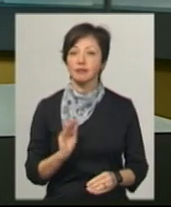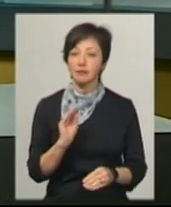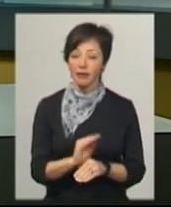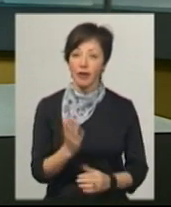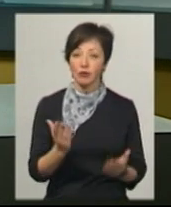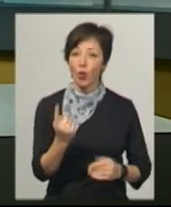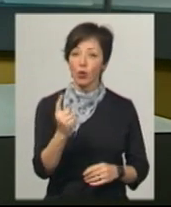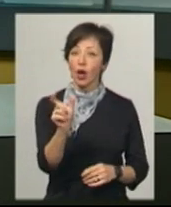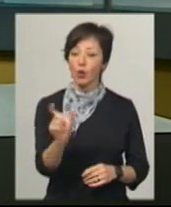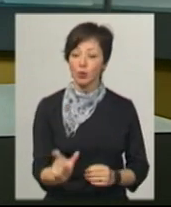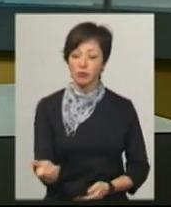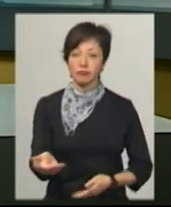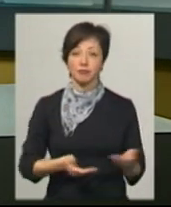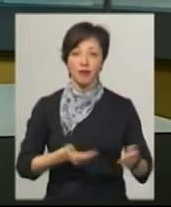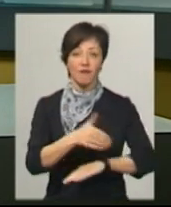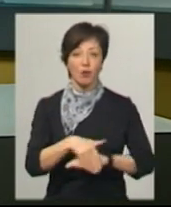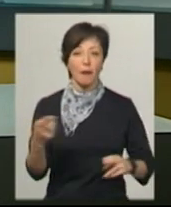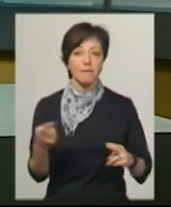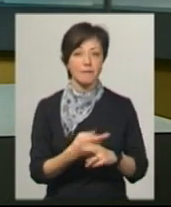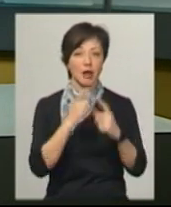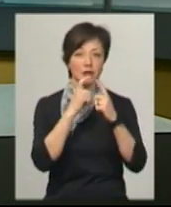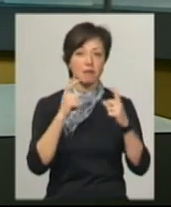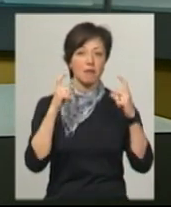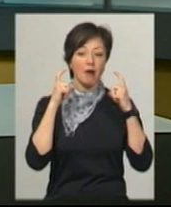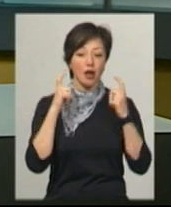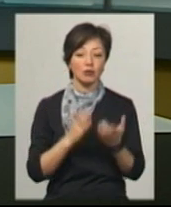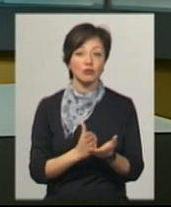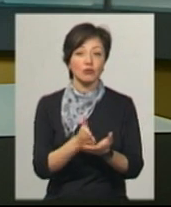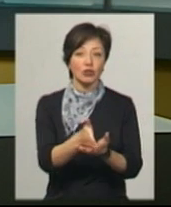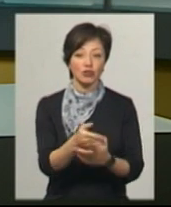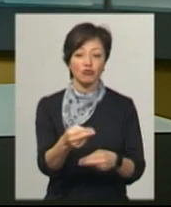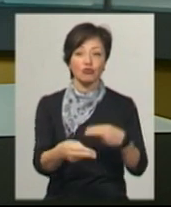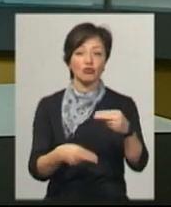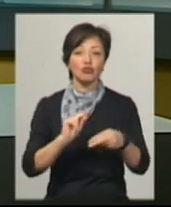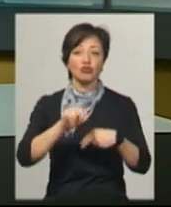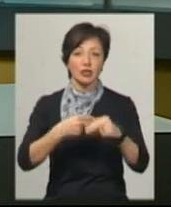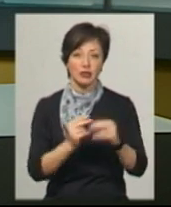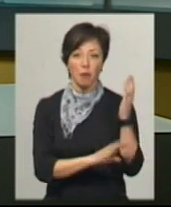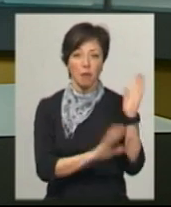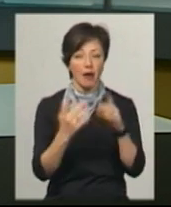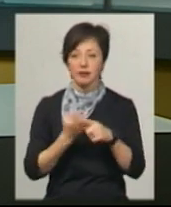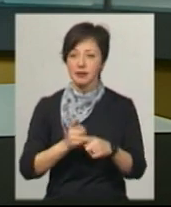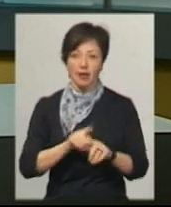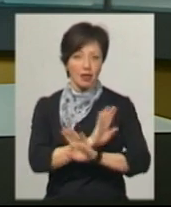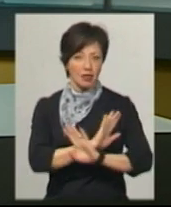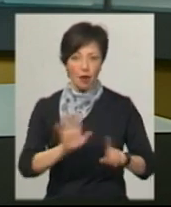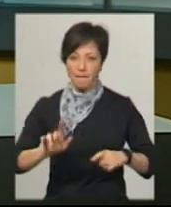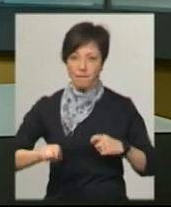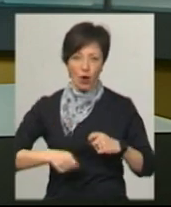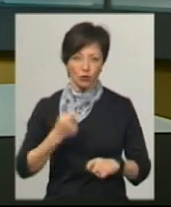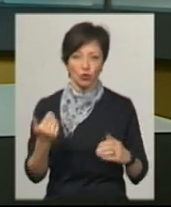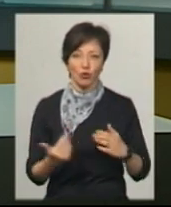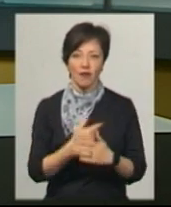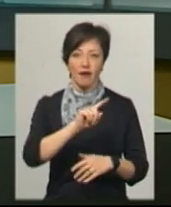якщо одна людина йде вулицею без маски, чи її шлях до конкретного місця пролягає через парк, це не є порушенням нових вимог